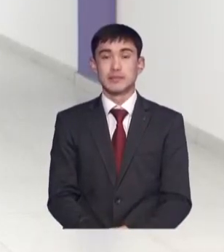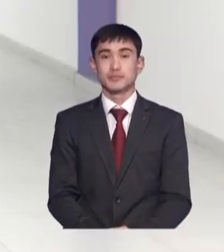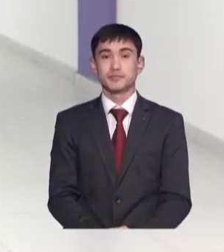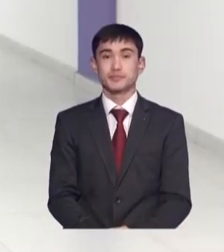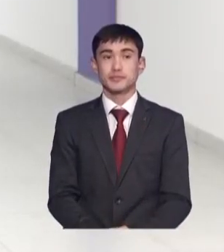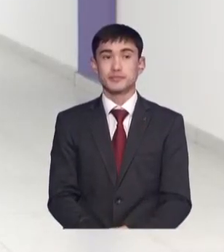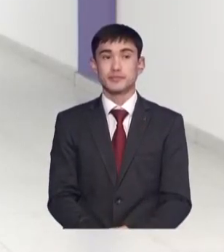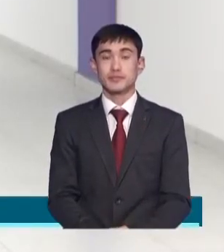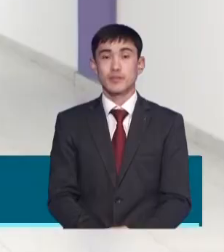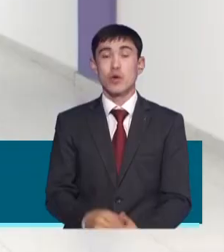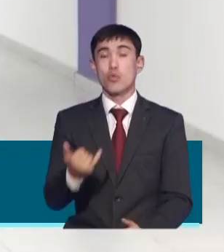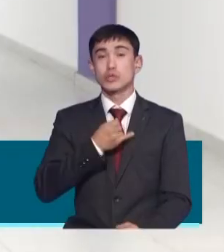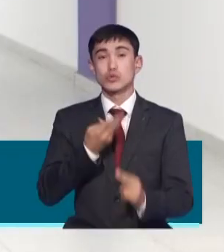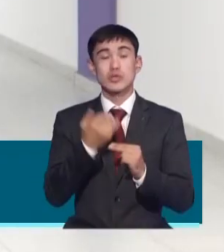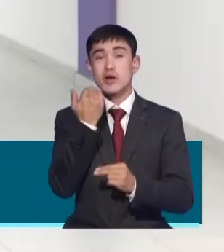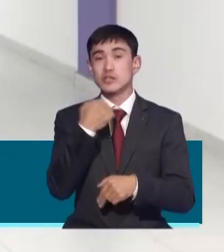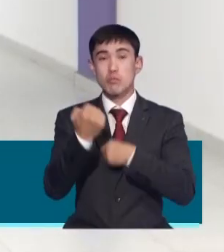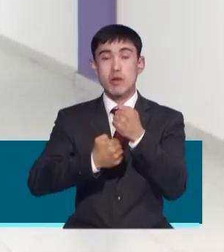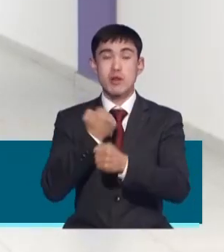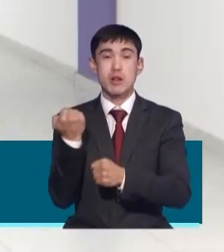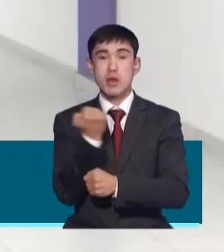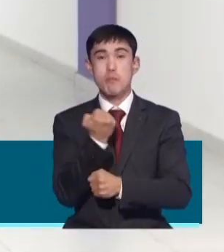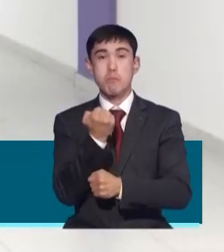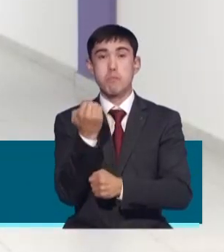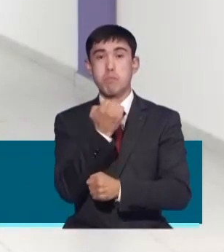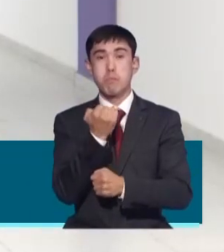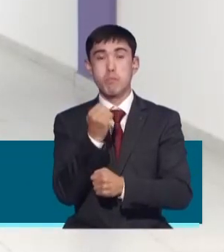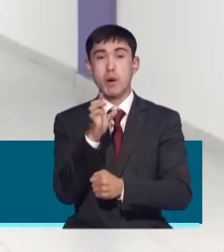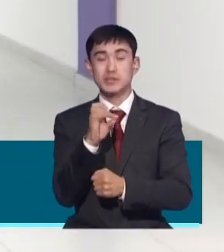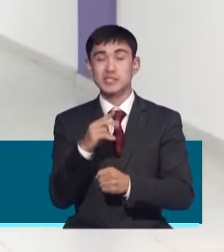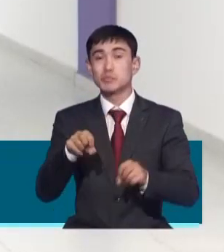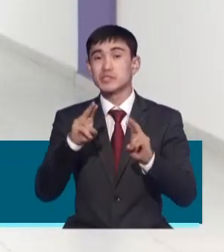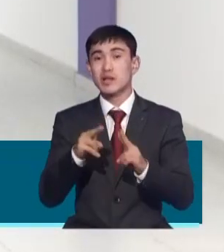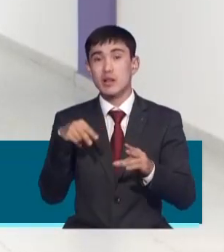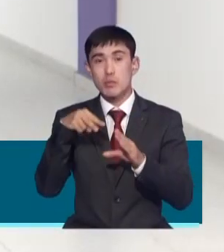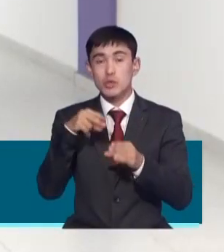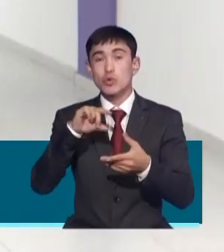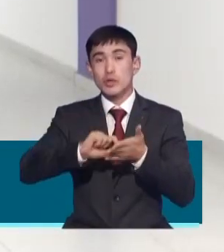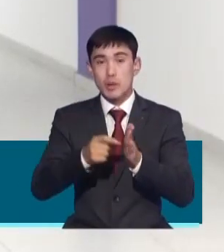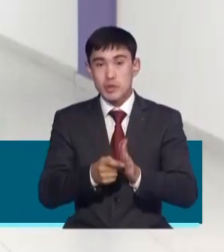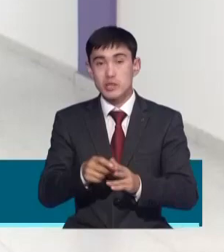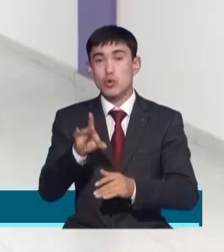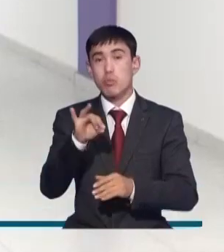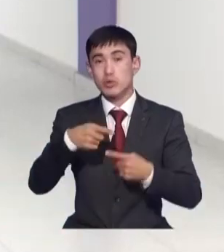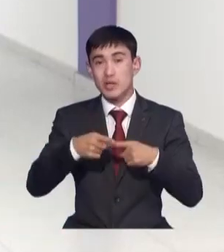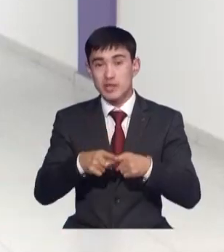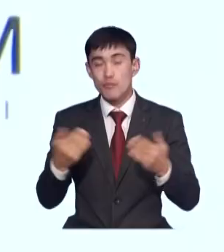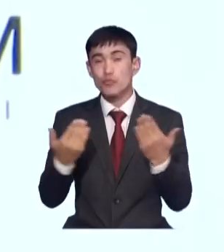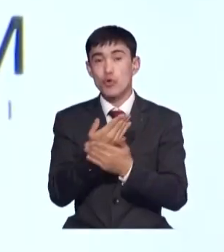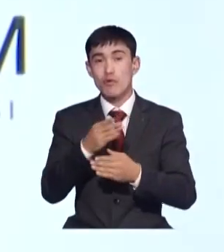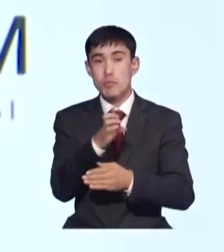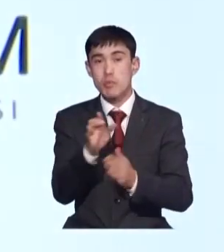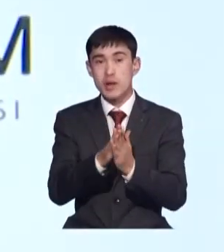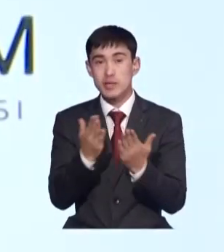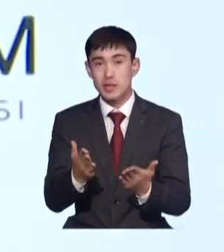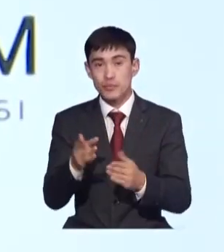жугара. У нас очень качественная материальная база. Имеются специально оборудованные лаборатории, кабинет робототехники, современная